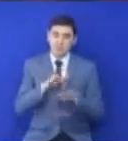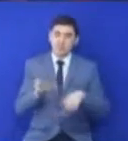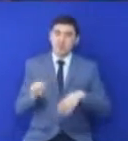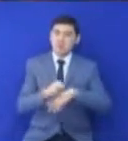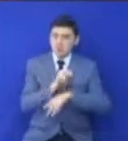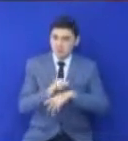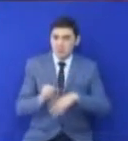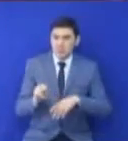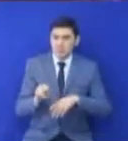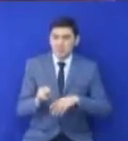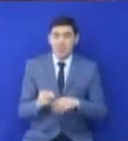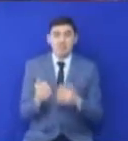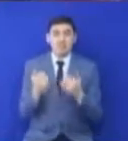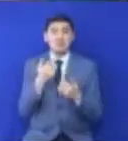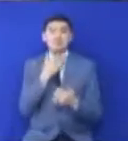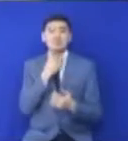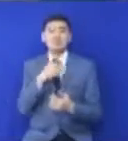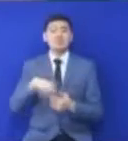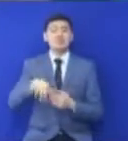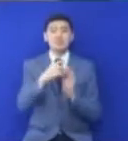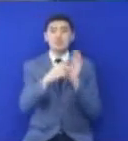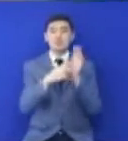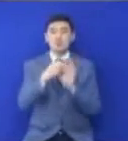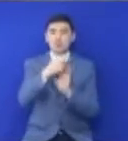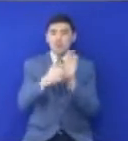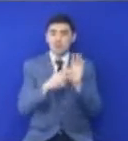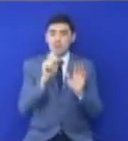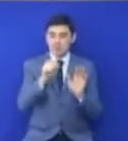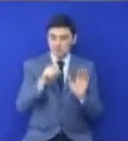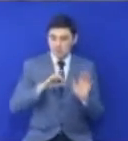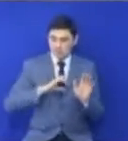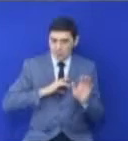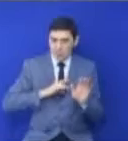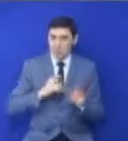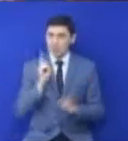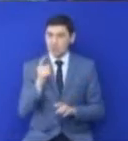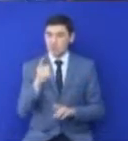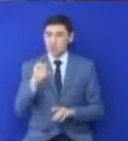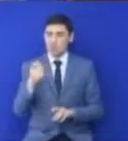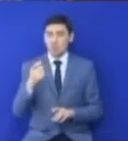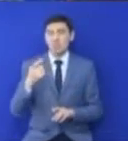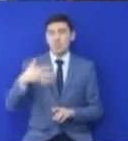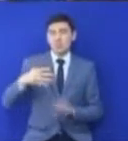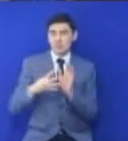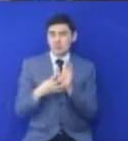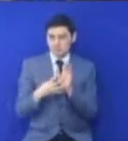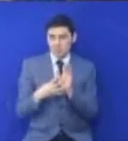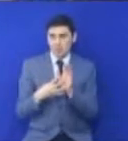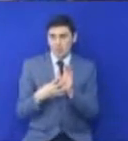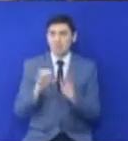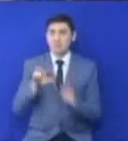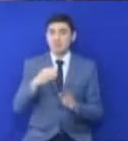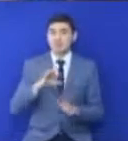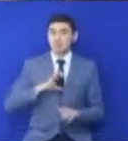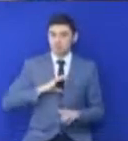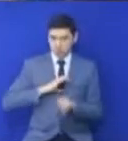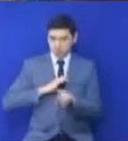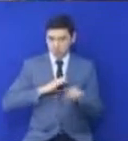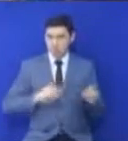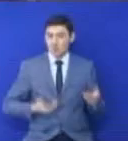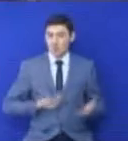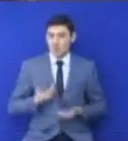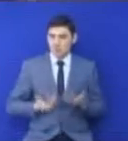айналысуда. Бүгінде Семей өңірінде 718 алтын алқа және 1159 күміс алқа иегерлері тұрады.